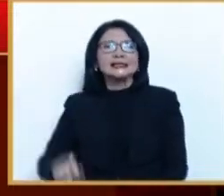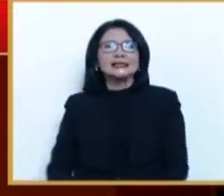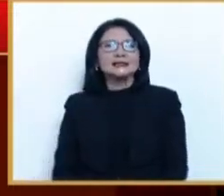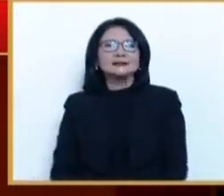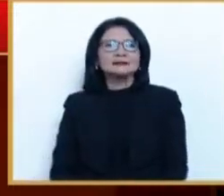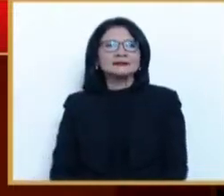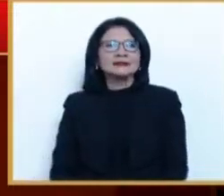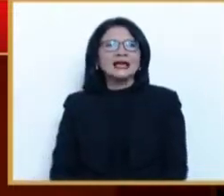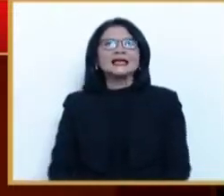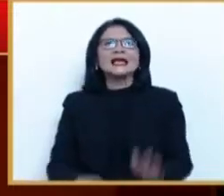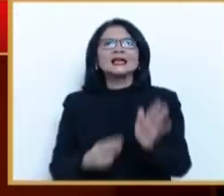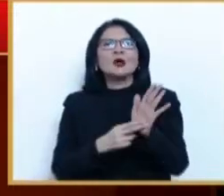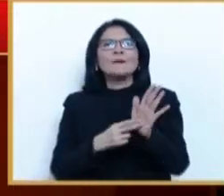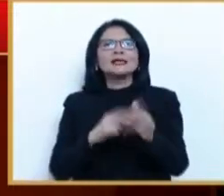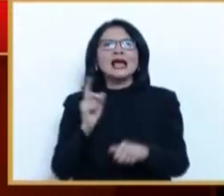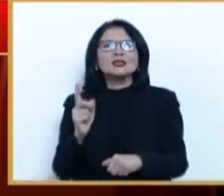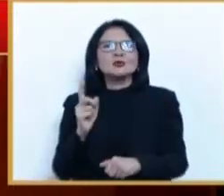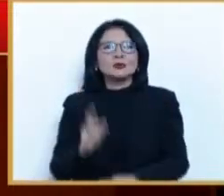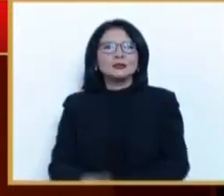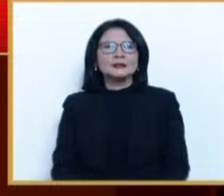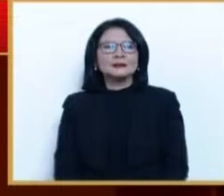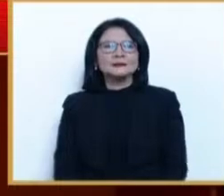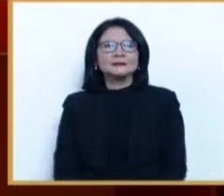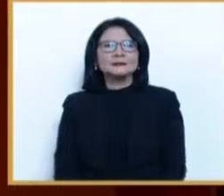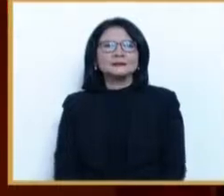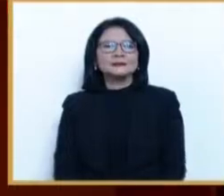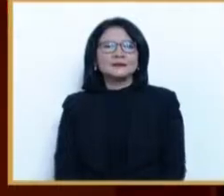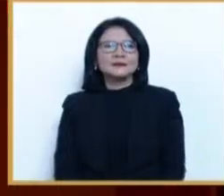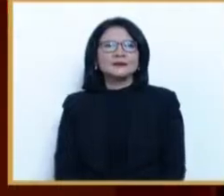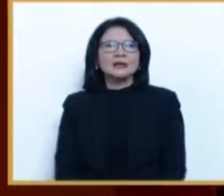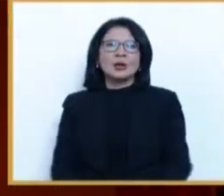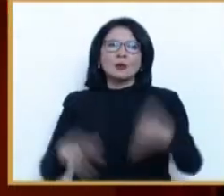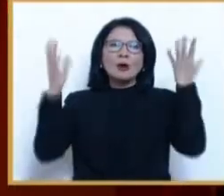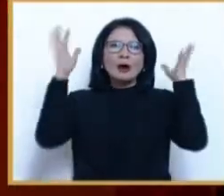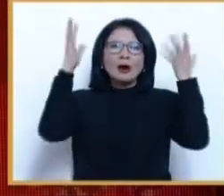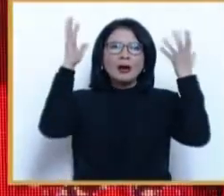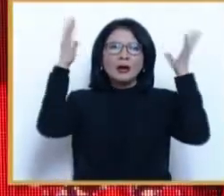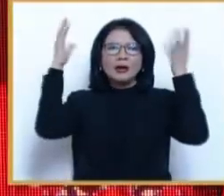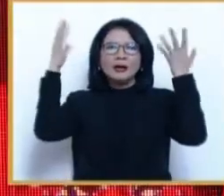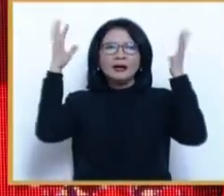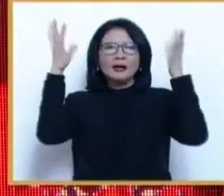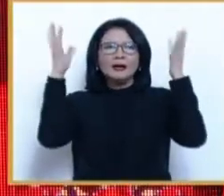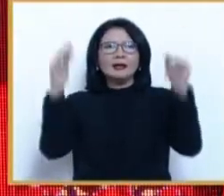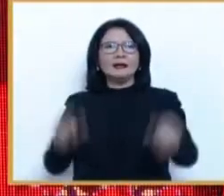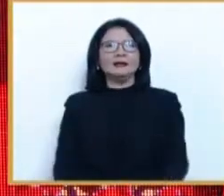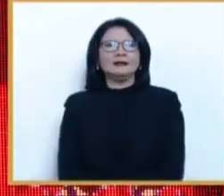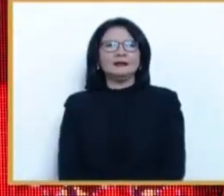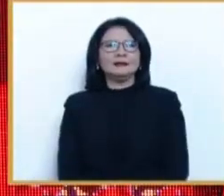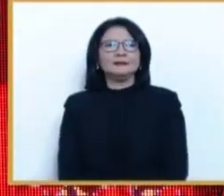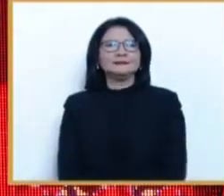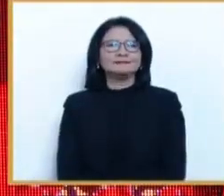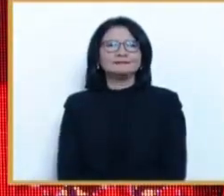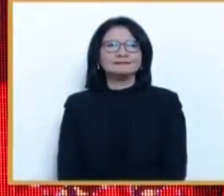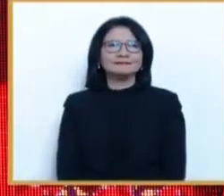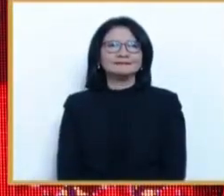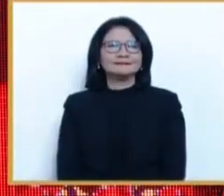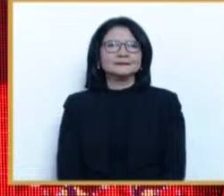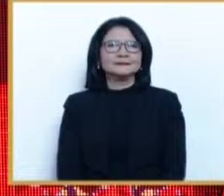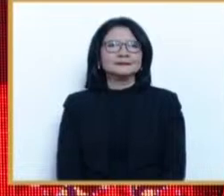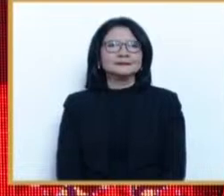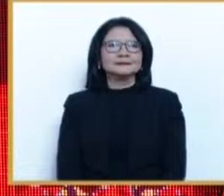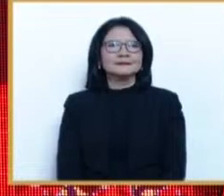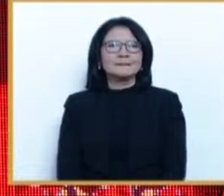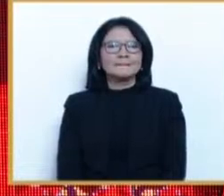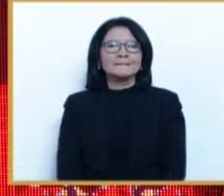S terima kasih baik tenang dulu bapak ibu berikan kesempatan